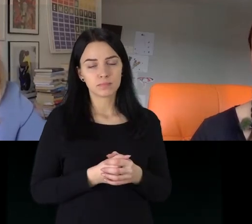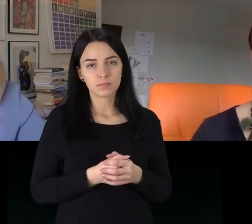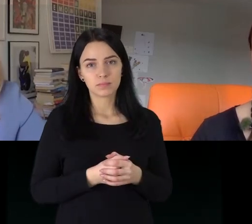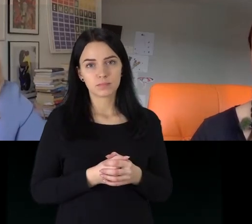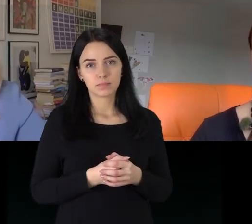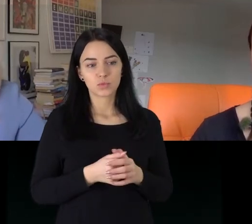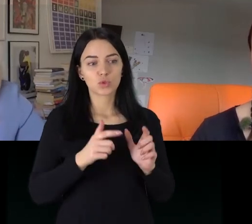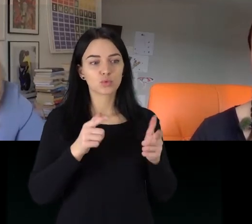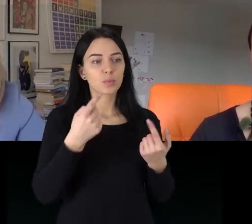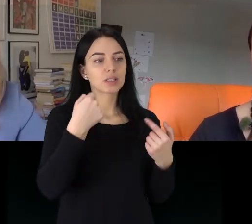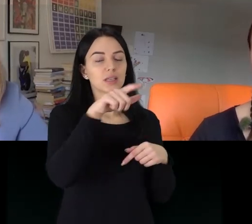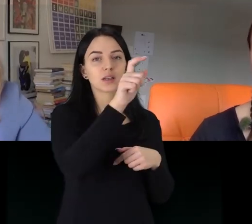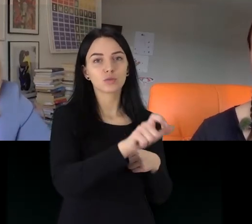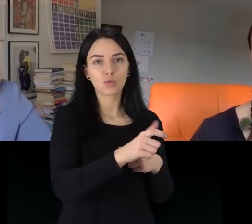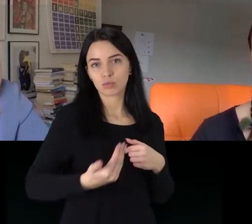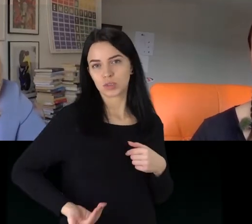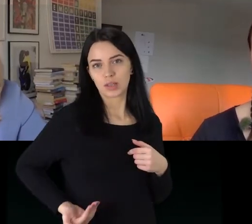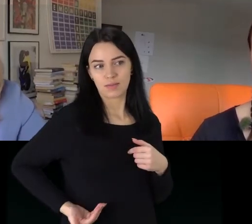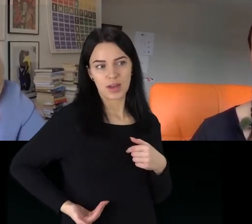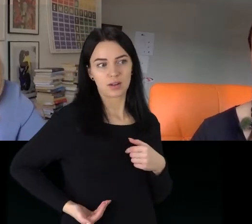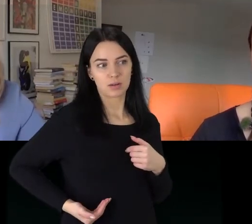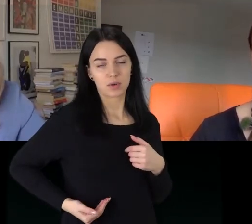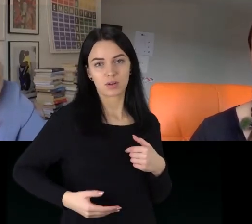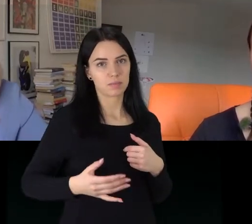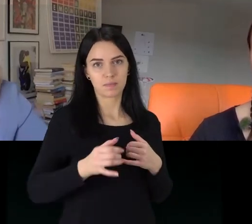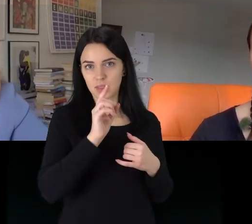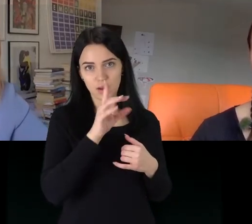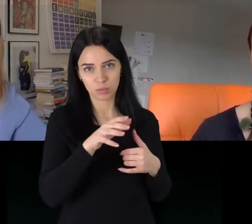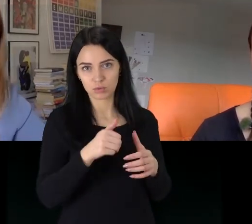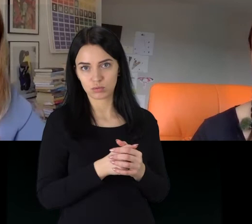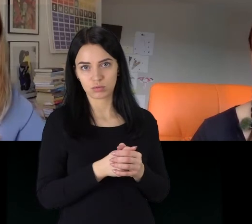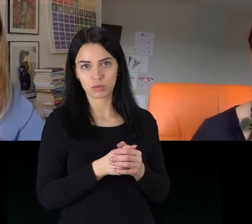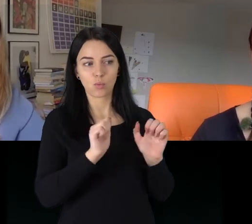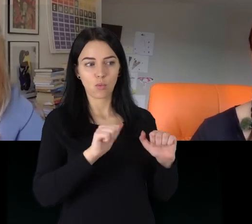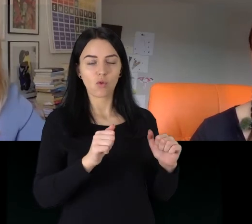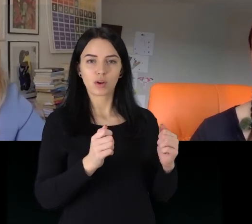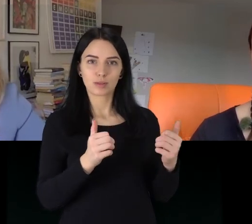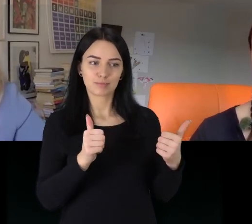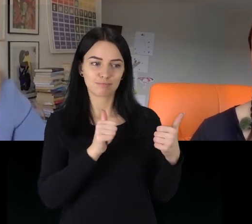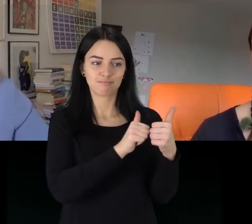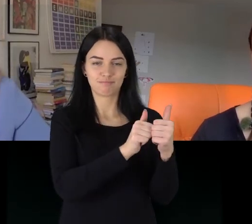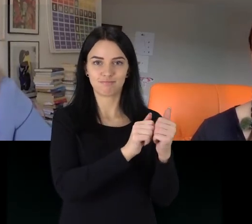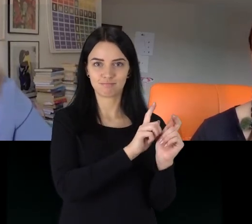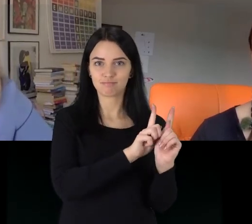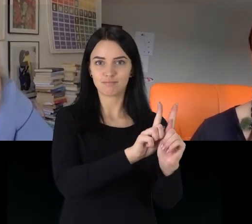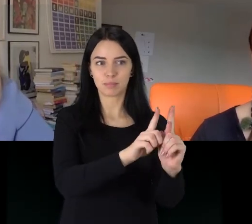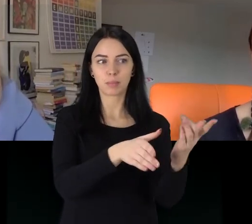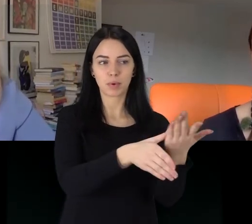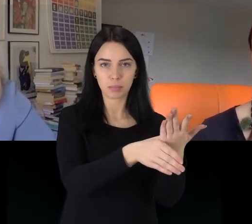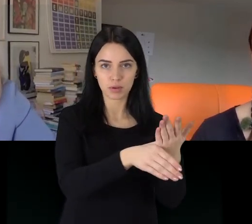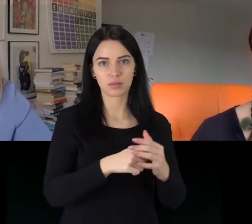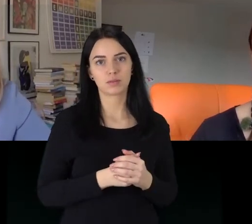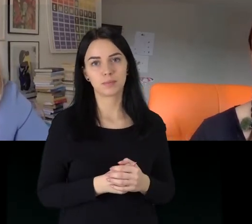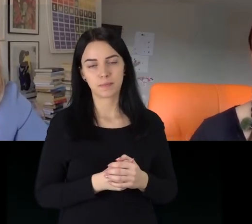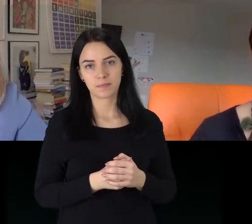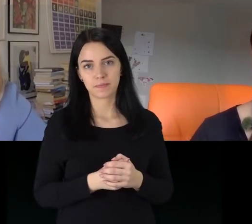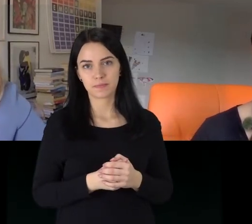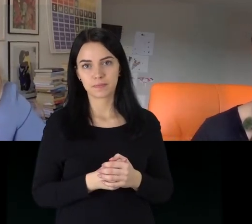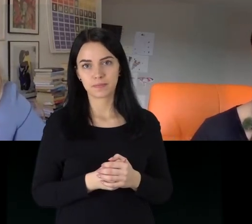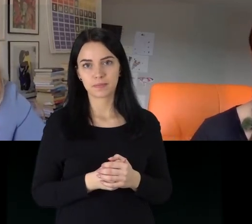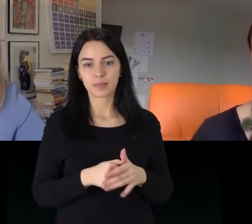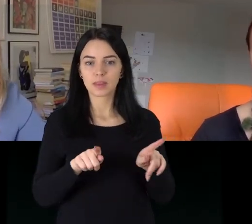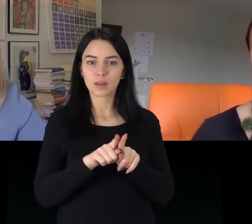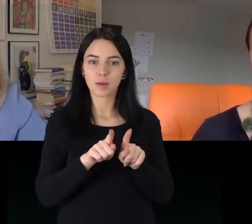mes už kitą gyvenimą nenugyvensim, galim būti šalia palydovai. Iš kitos pusės vėlgi reikia likti adekvačioms mūsų šitoj temoje, ar ne,